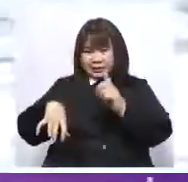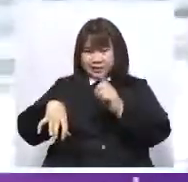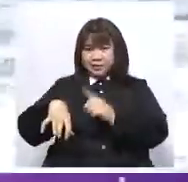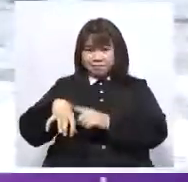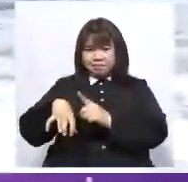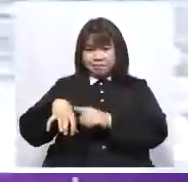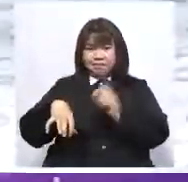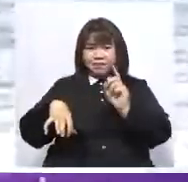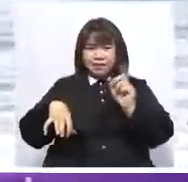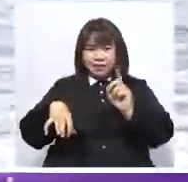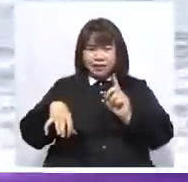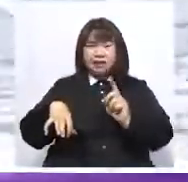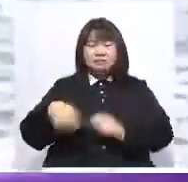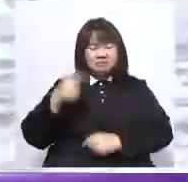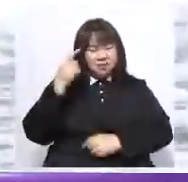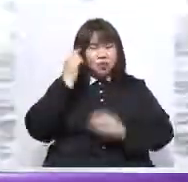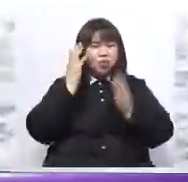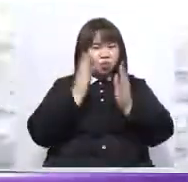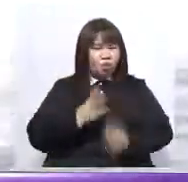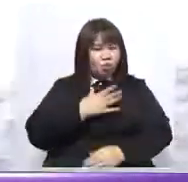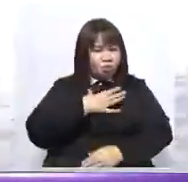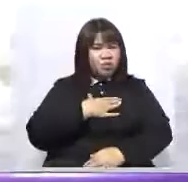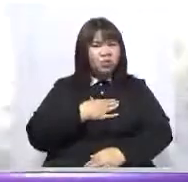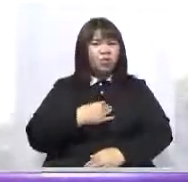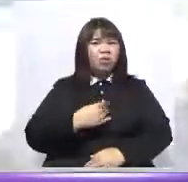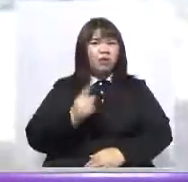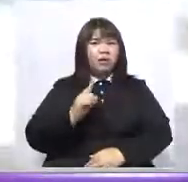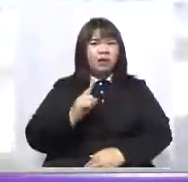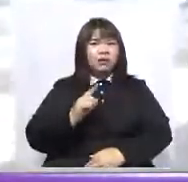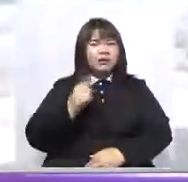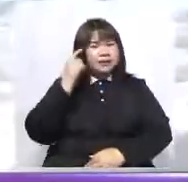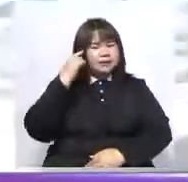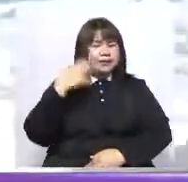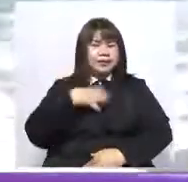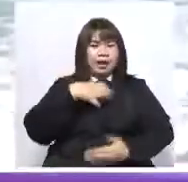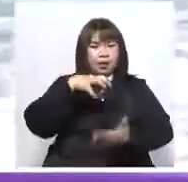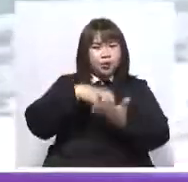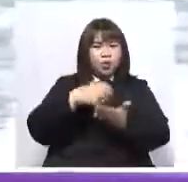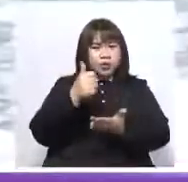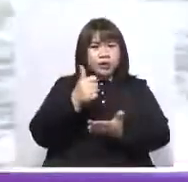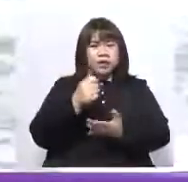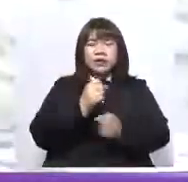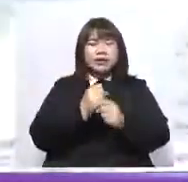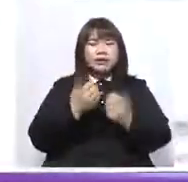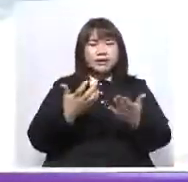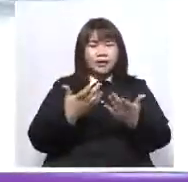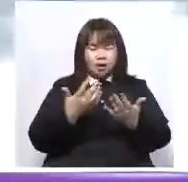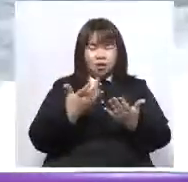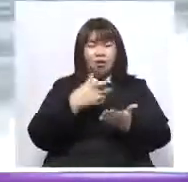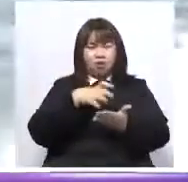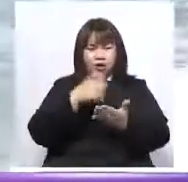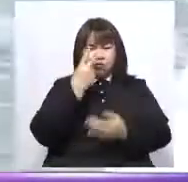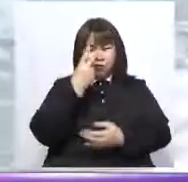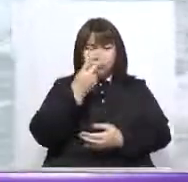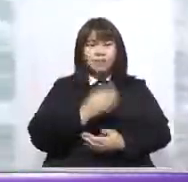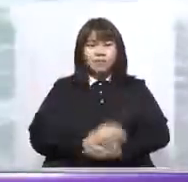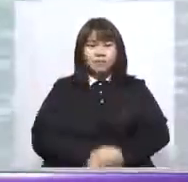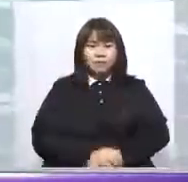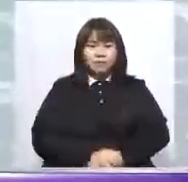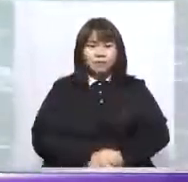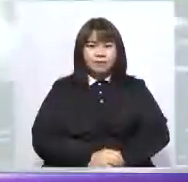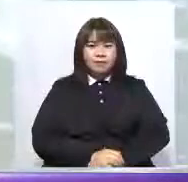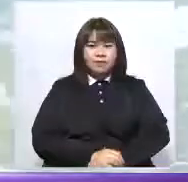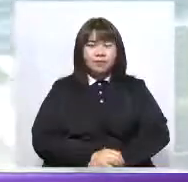ใจรับรองว่าถูกอกถูกใจของผู้ที่ชื่นชอบการเสี่ยงโชคอย่างแน่นอนแต่ว่าจะเป็นที่ไหนเดี๋ยวเราไปดูพร้อมกันเลยครับ